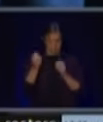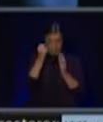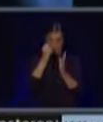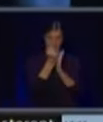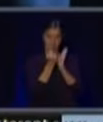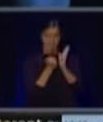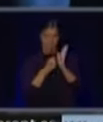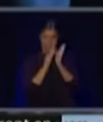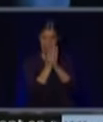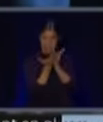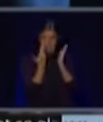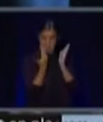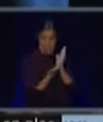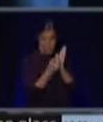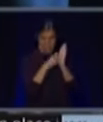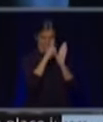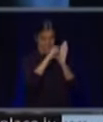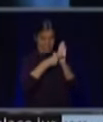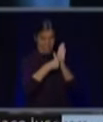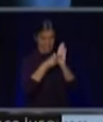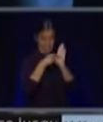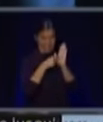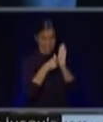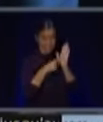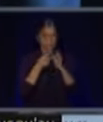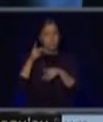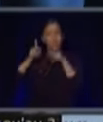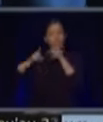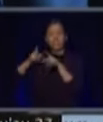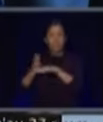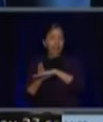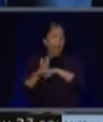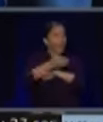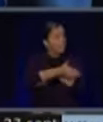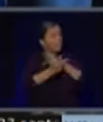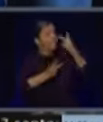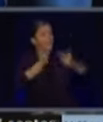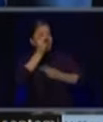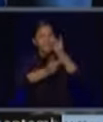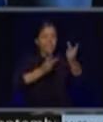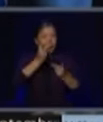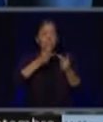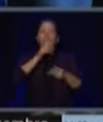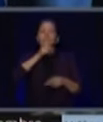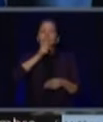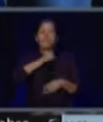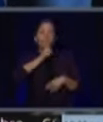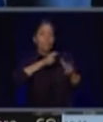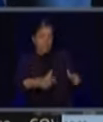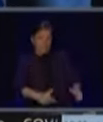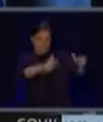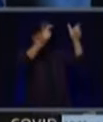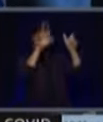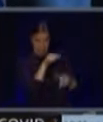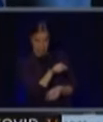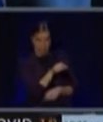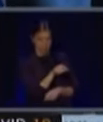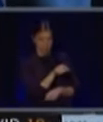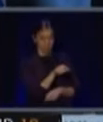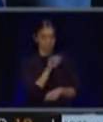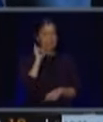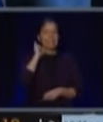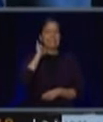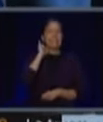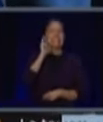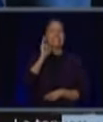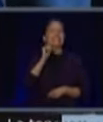aux visiteurs, CHSLD, hospitaliers, tout ça. Est-ce que c'est possible qu'on l'étende aussi aux gens qui font des